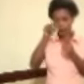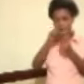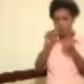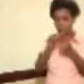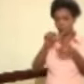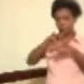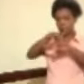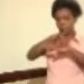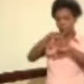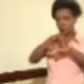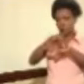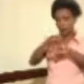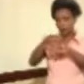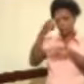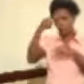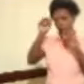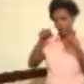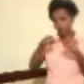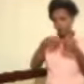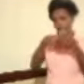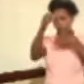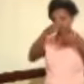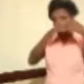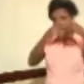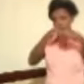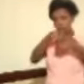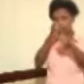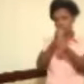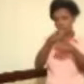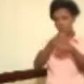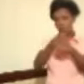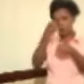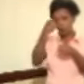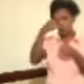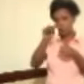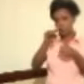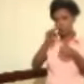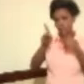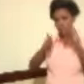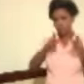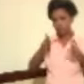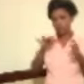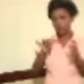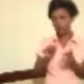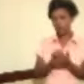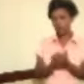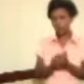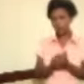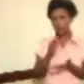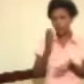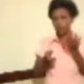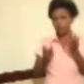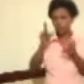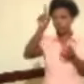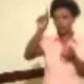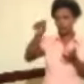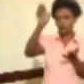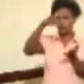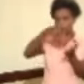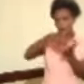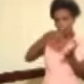terrains qui existaient, nous avons un projet, côté que nous prenons construire au moins 20 000 cailles par